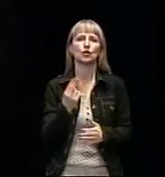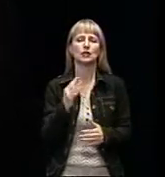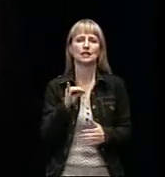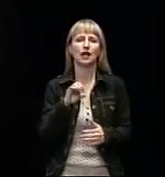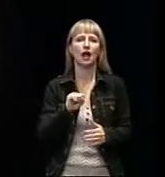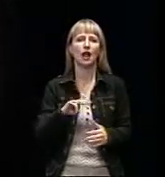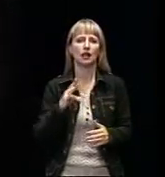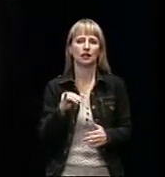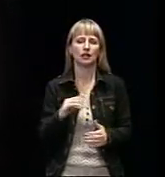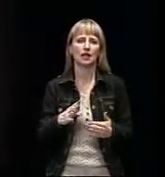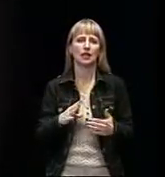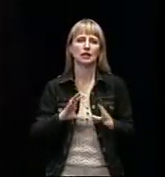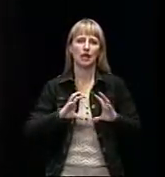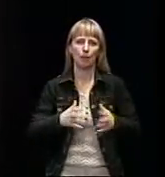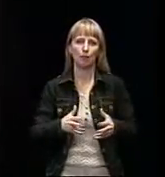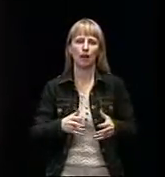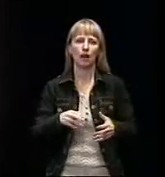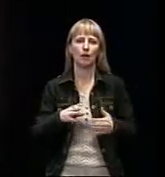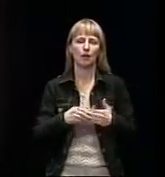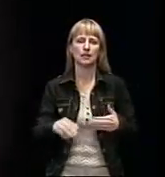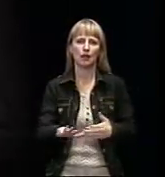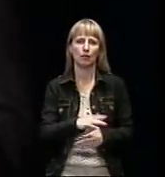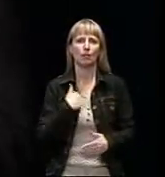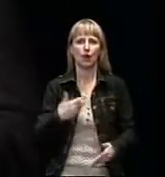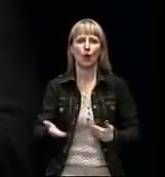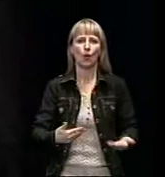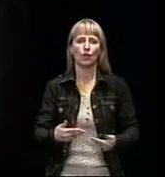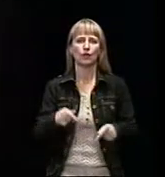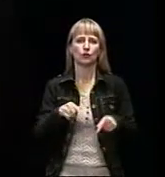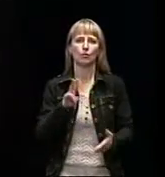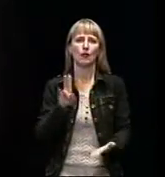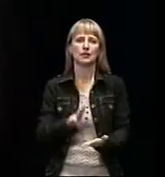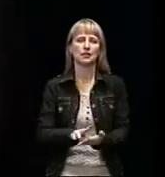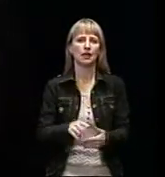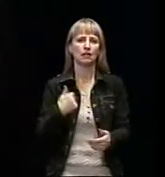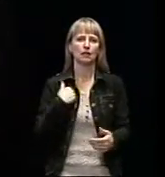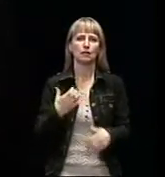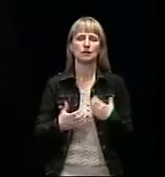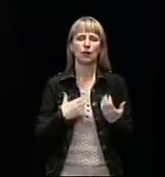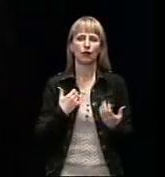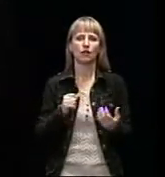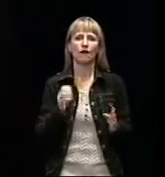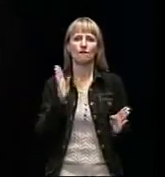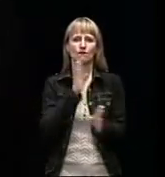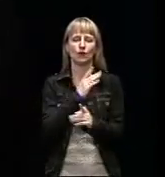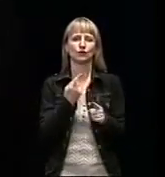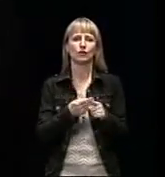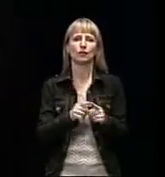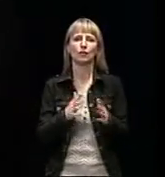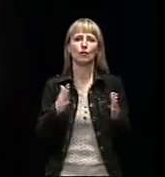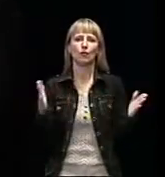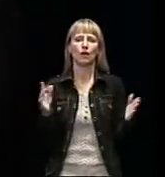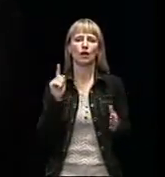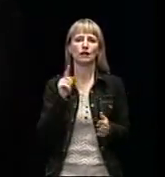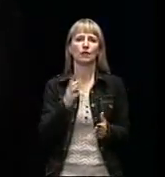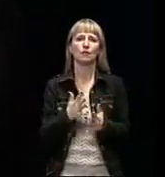быть, земля, то есть то, вот мы ходим по этой земле, да, вот то, что нас тут постоянно беспокоит, тревожит. А воздух — это уже более, там